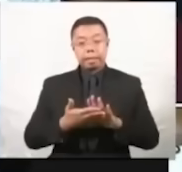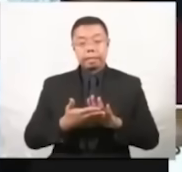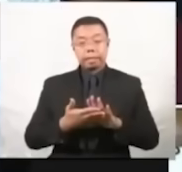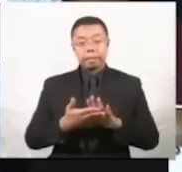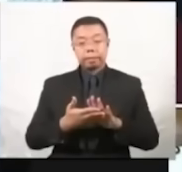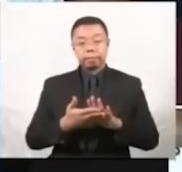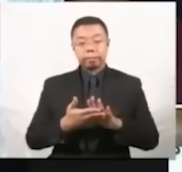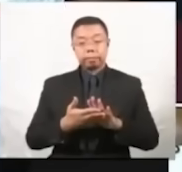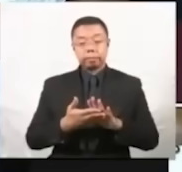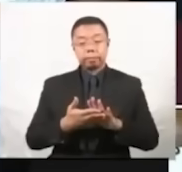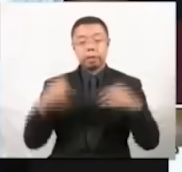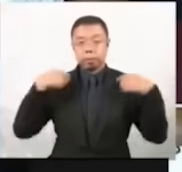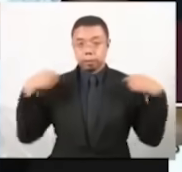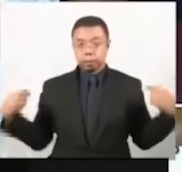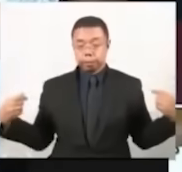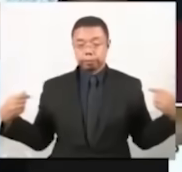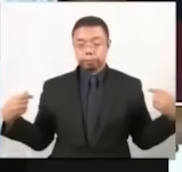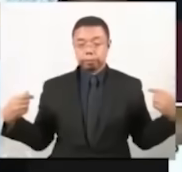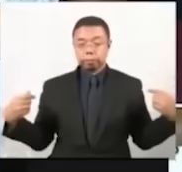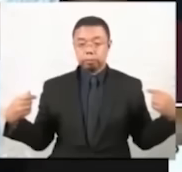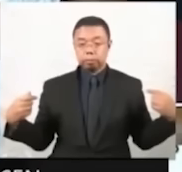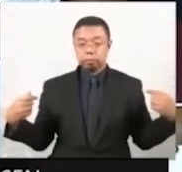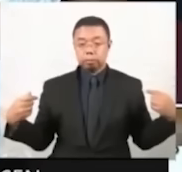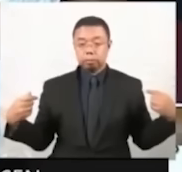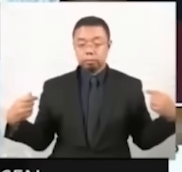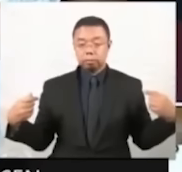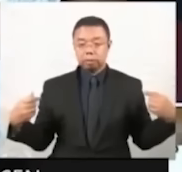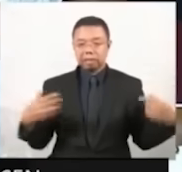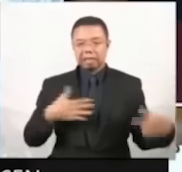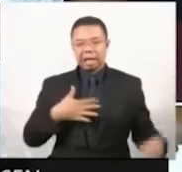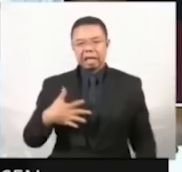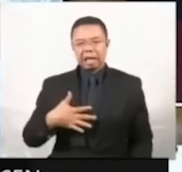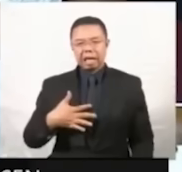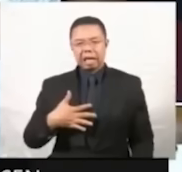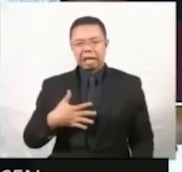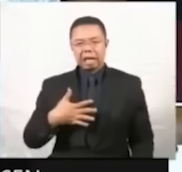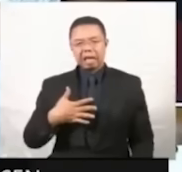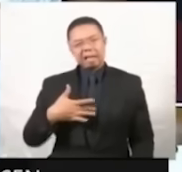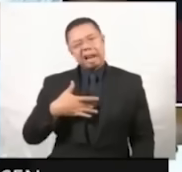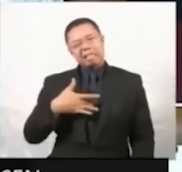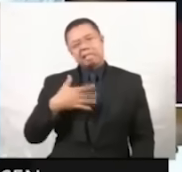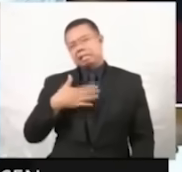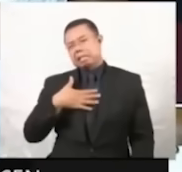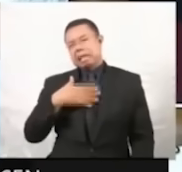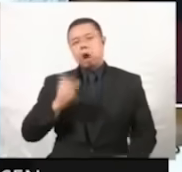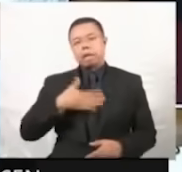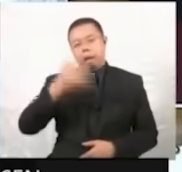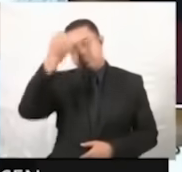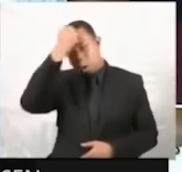menjadi seorang Gubernur Jiji saya kalau saya